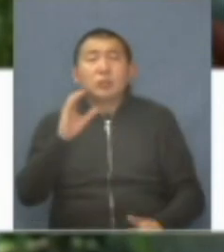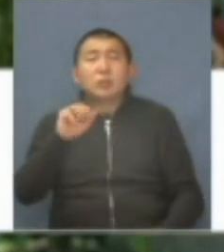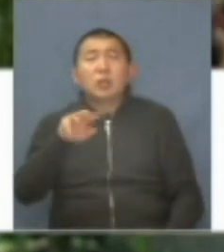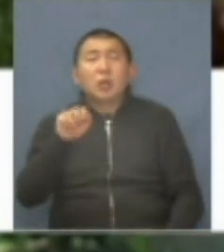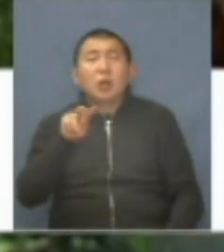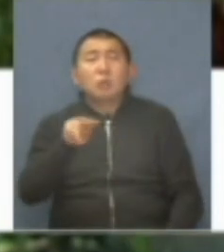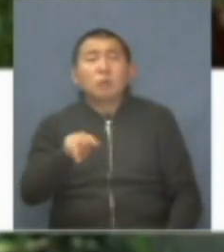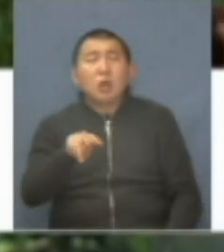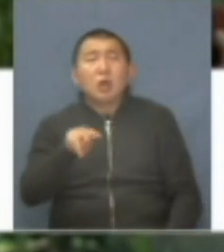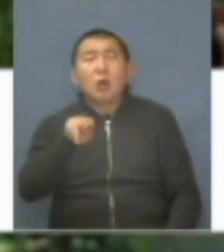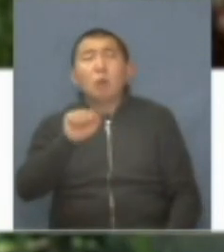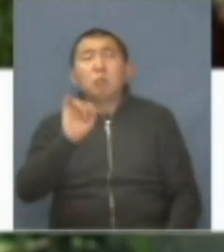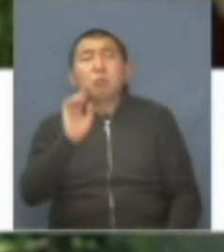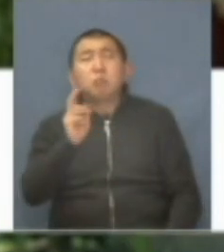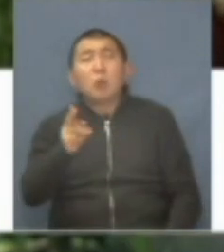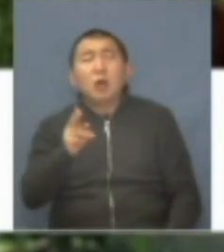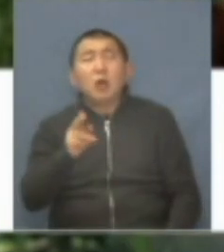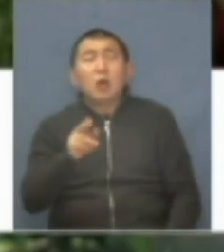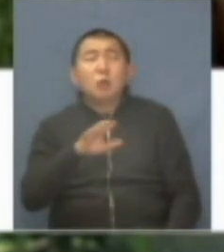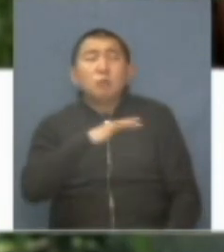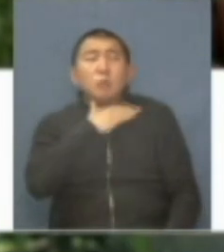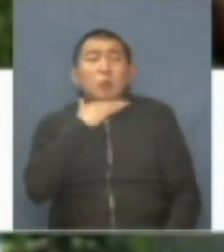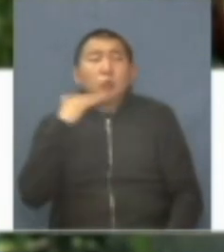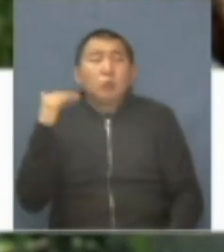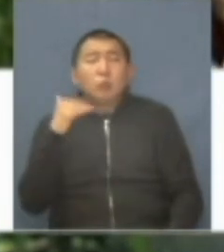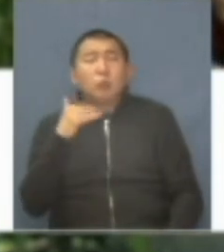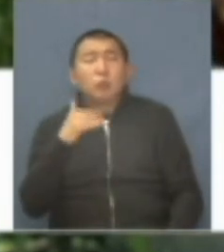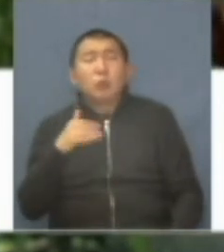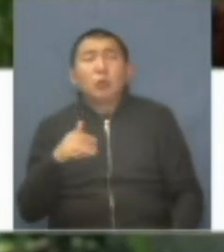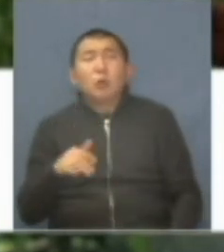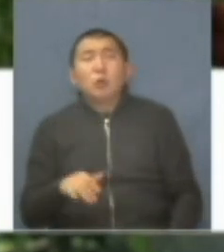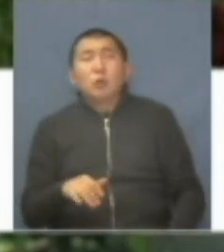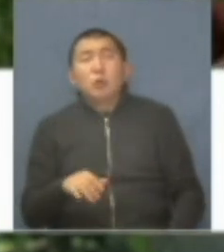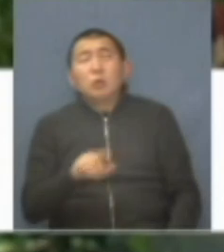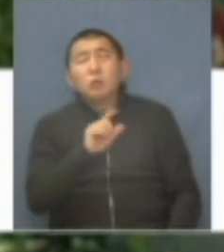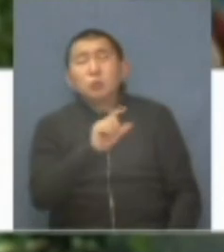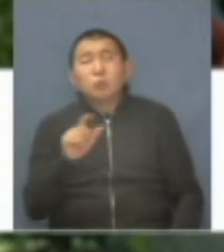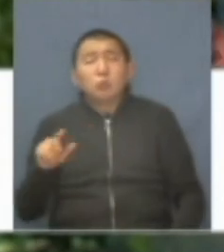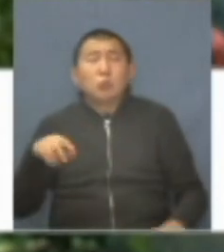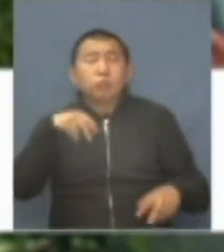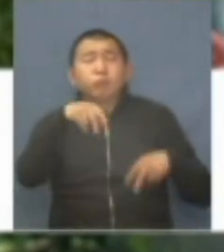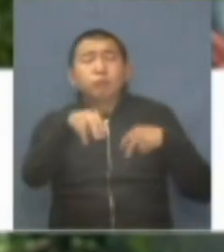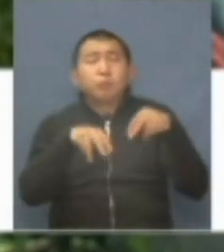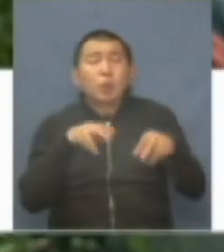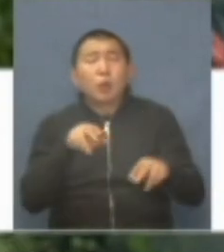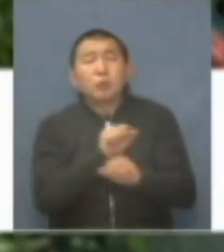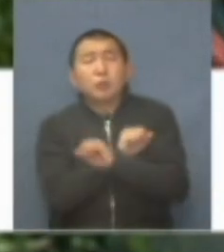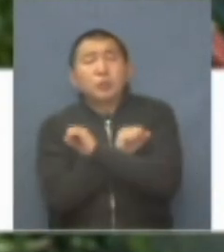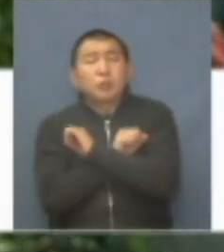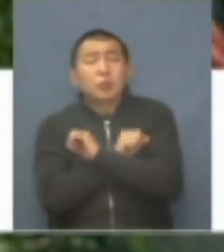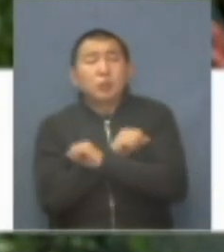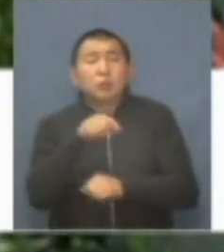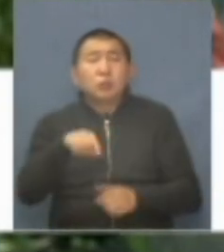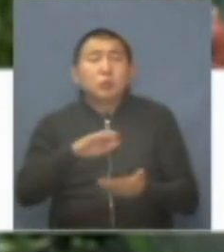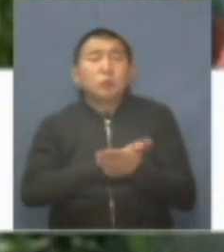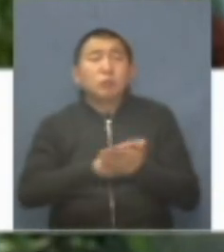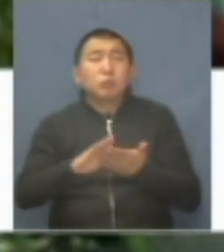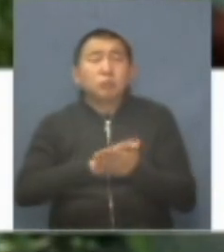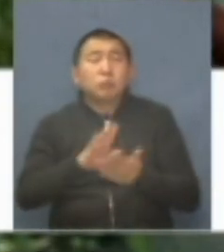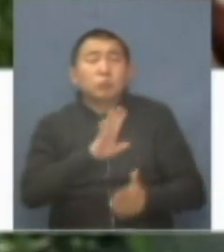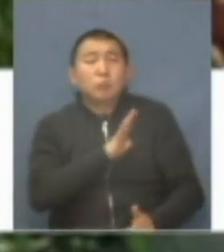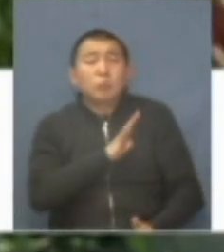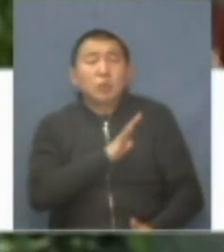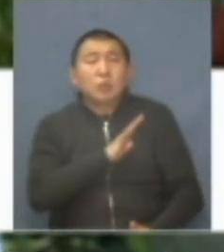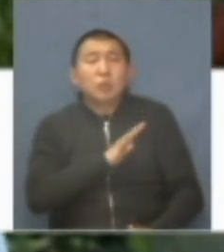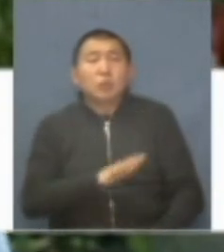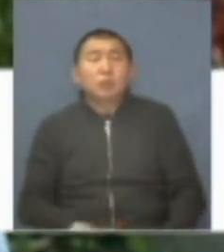Қала тұрғындарының көпшілігі осы жерге келіп демалады. Сол үшін бұл жерді қоқыстан тазартып, ретке келтіруді жөн санадық. Барлық жұмыстар тыңғылықты атқарылған